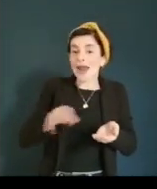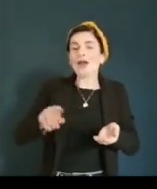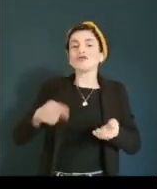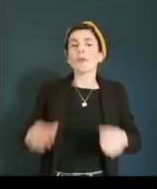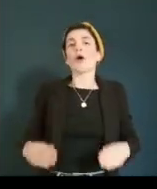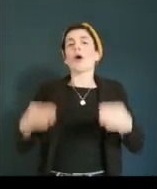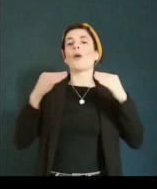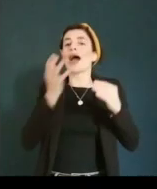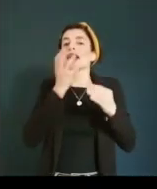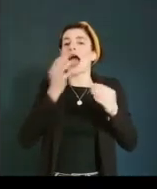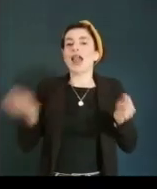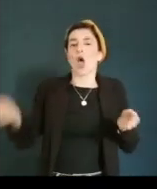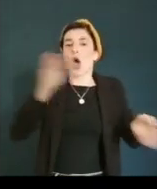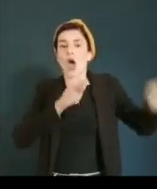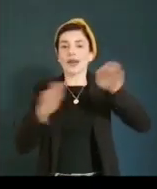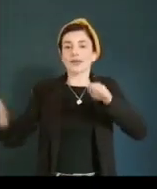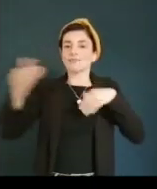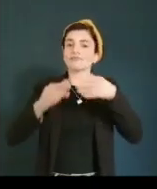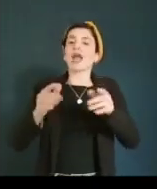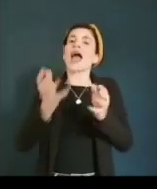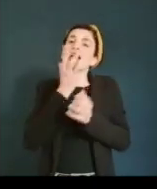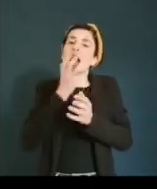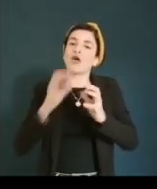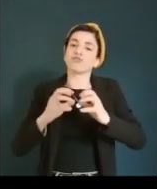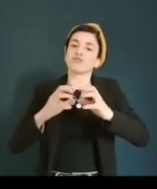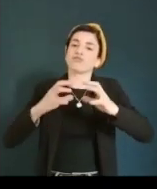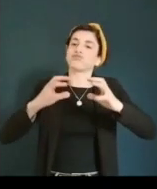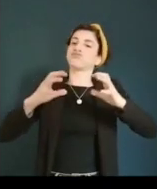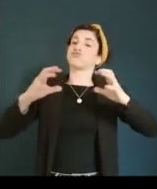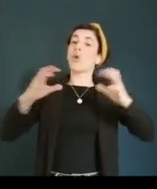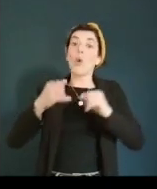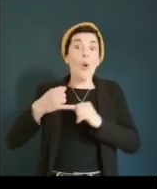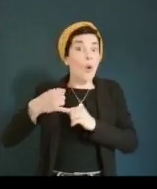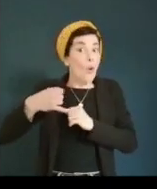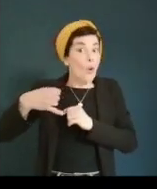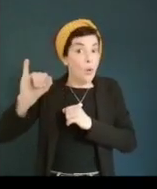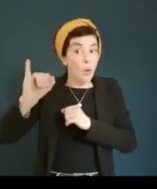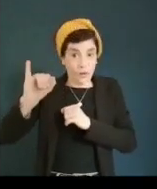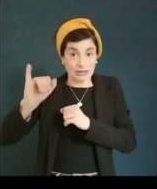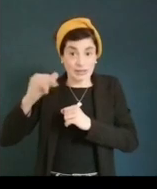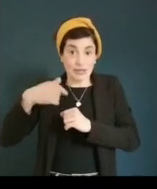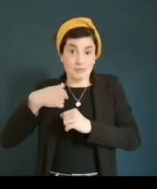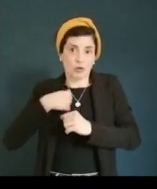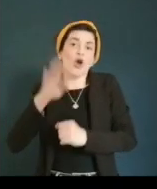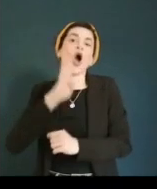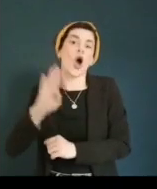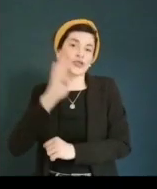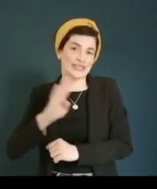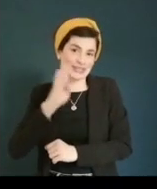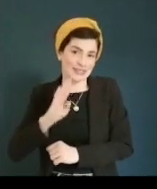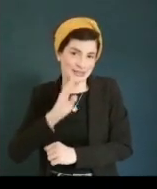così stanno al calduccio per crescere. L'ultimo passaggio che vi consiglio di fare per avere un